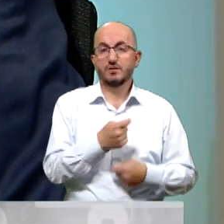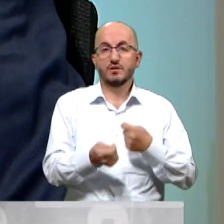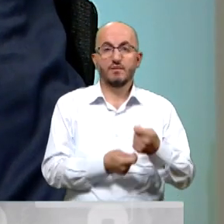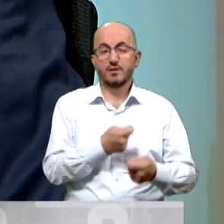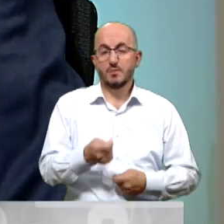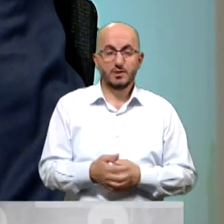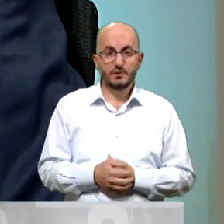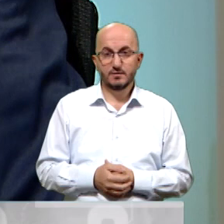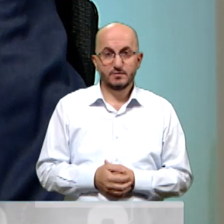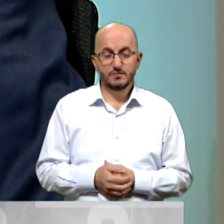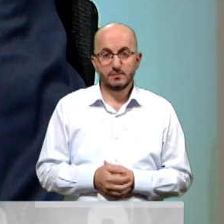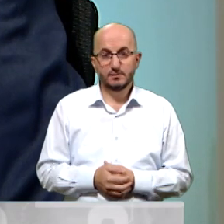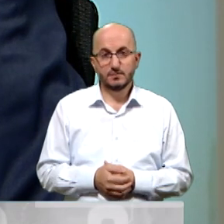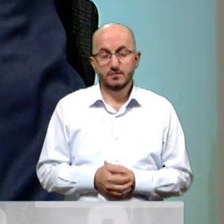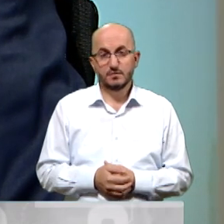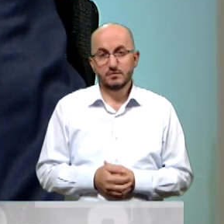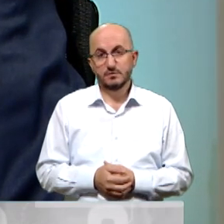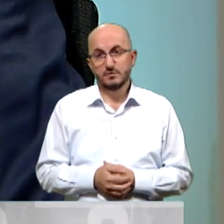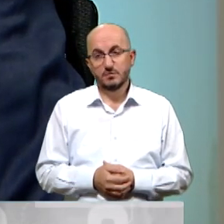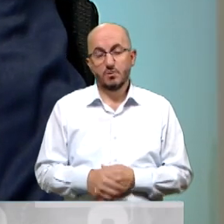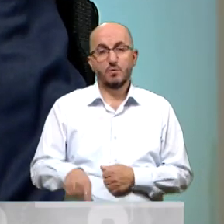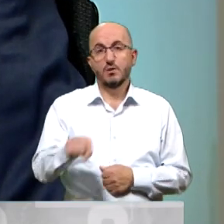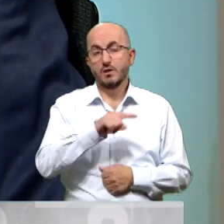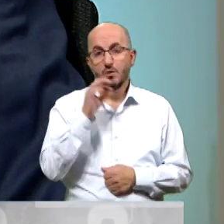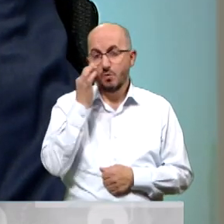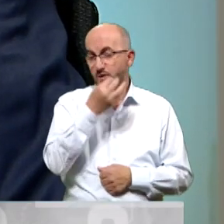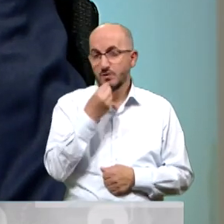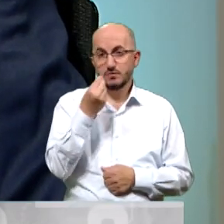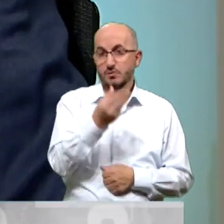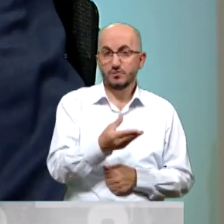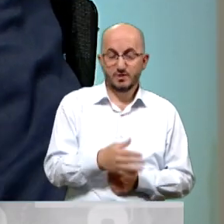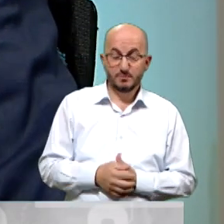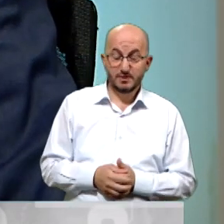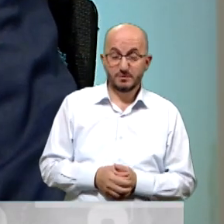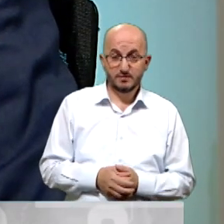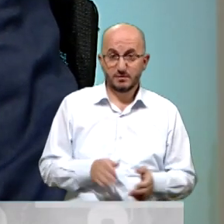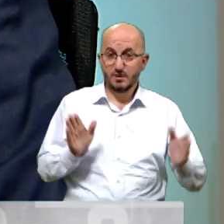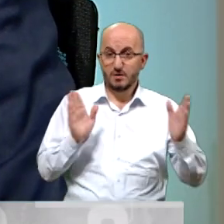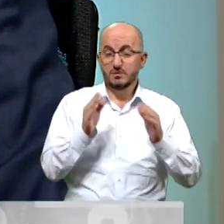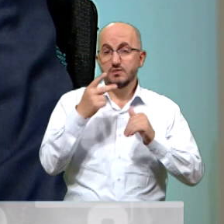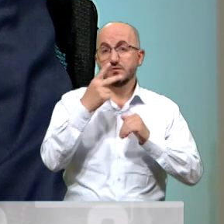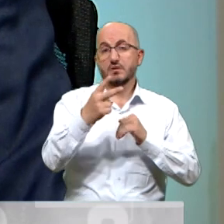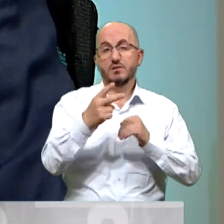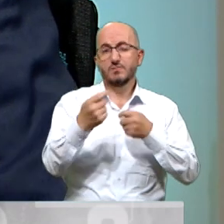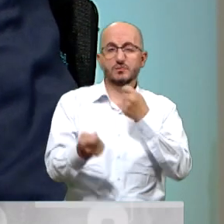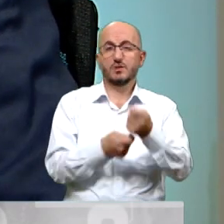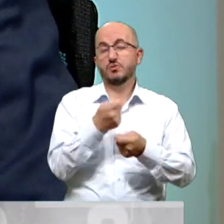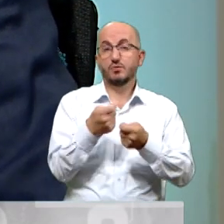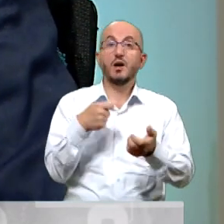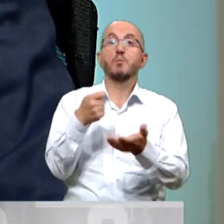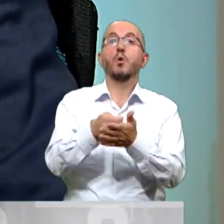davranmaları, efendime söyleyeyim, onlara kolaylık göstermeleri, hatta karşı taraf gayret ediyor ama